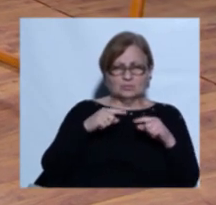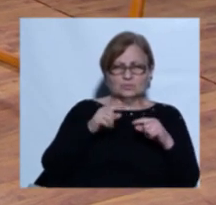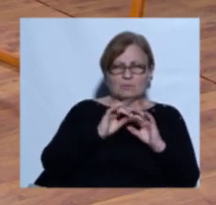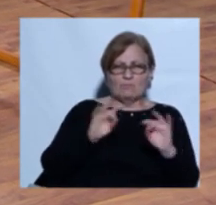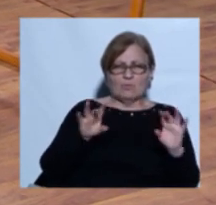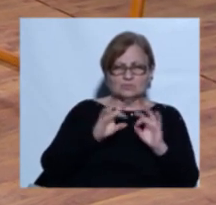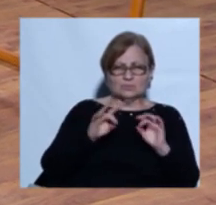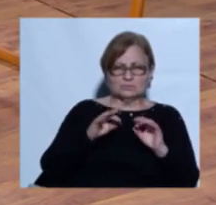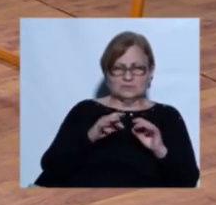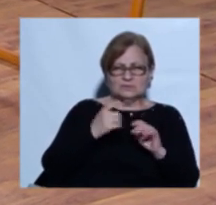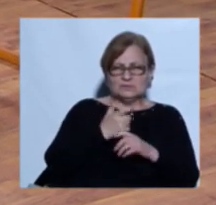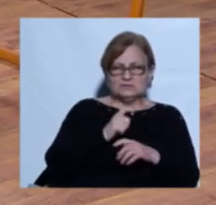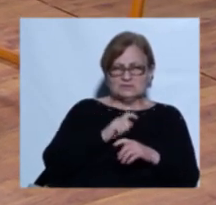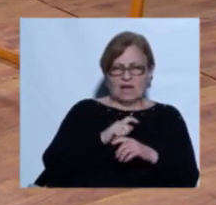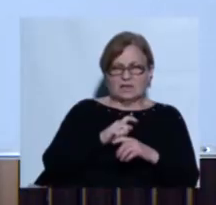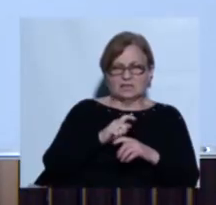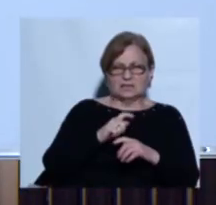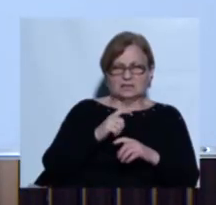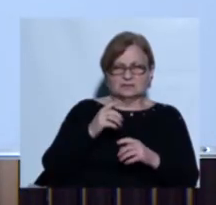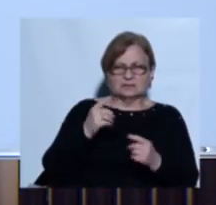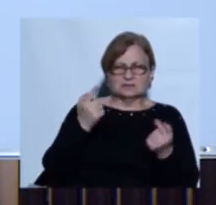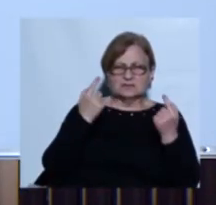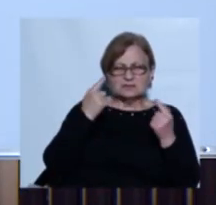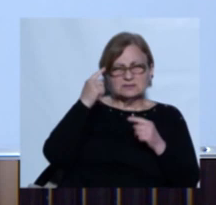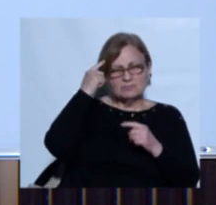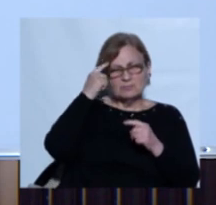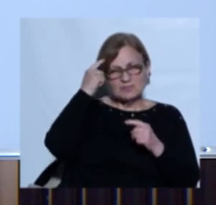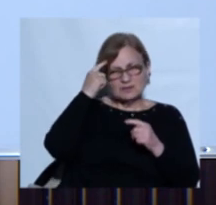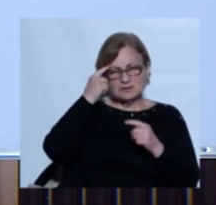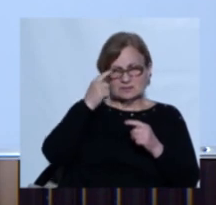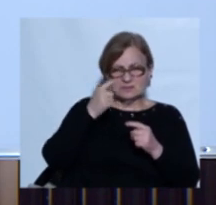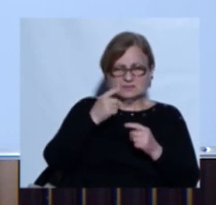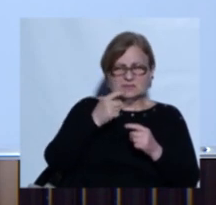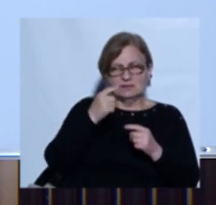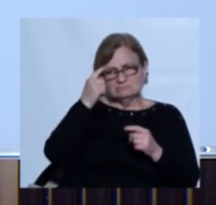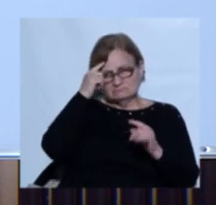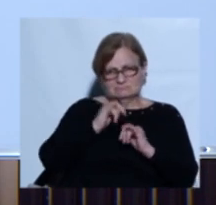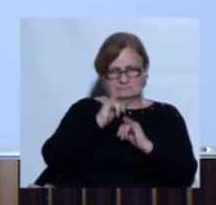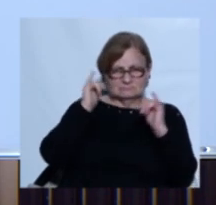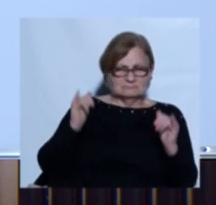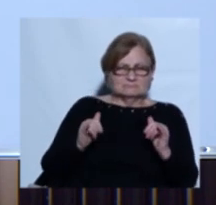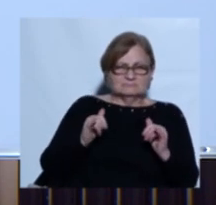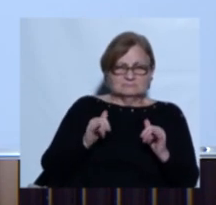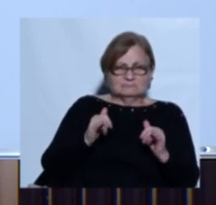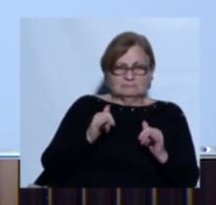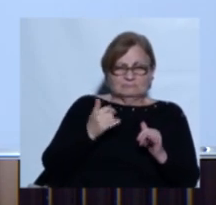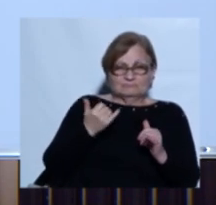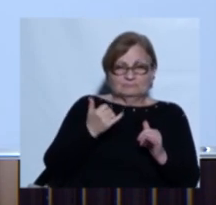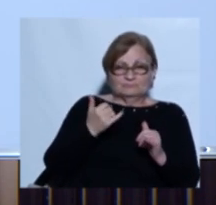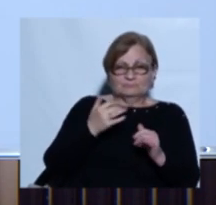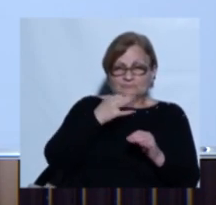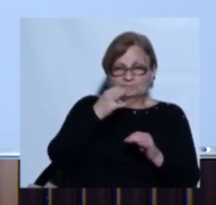მოთხრობის, ფინალური და ძალიან დიდი ფიქრის აღმძვრელი ფრაზა, რომელსაც აი ახლა